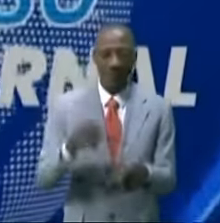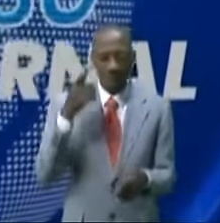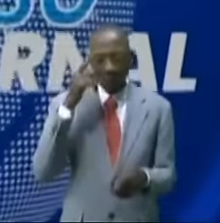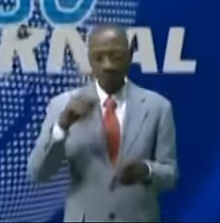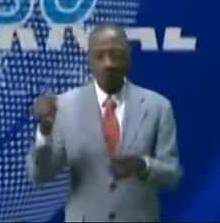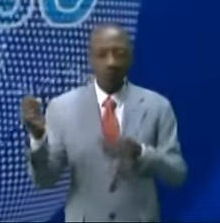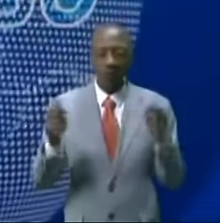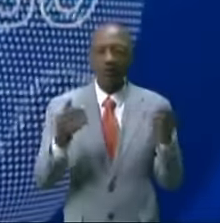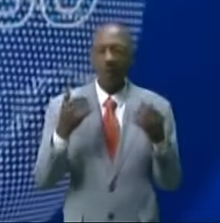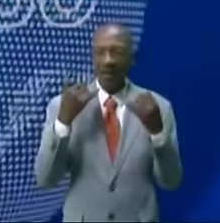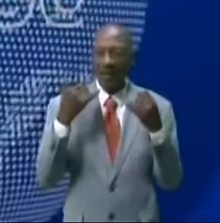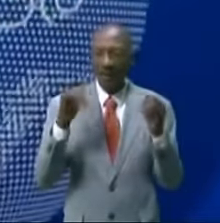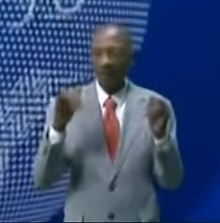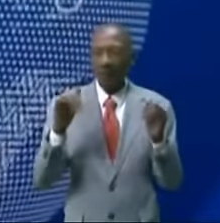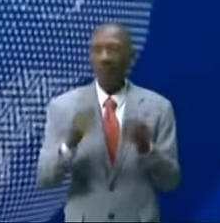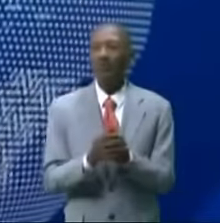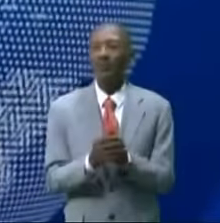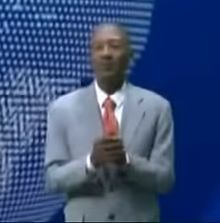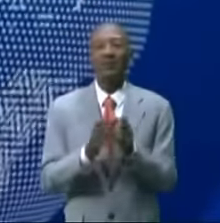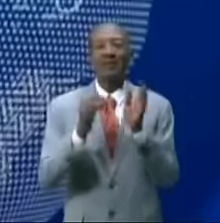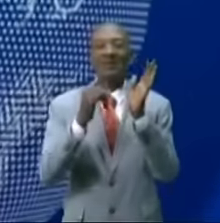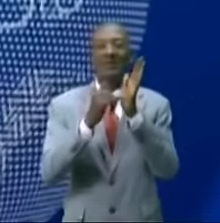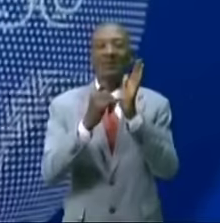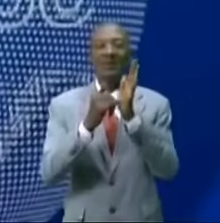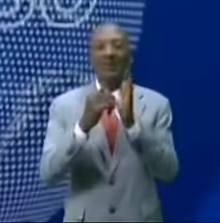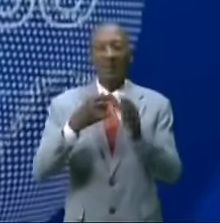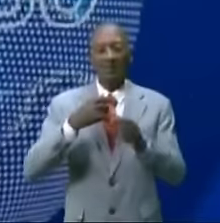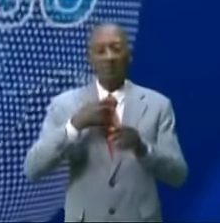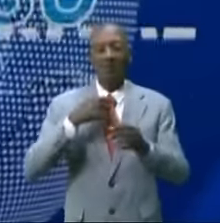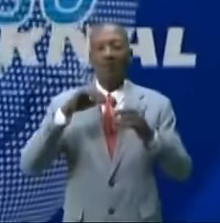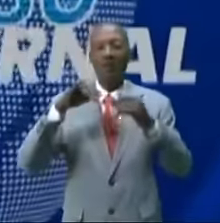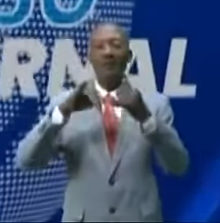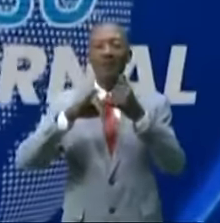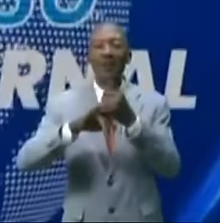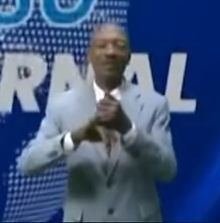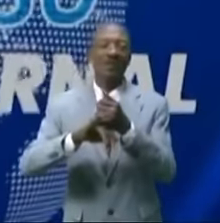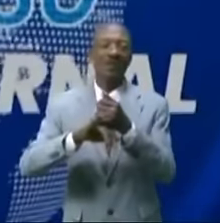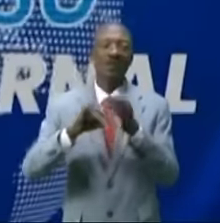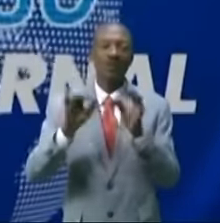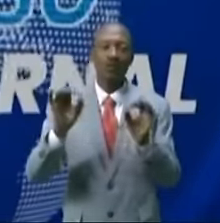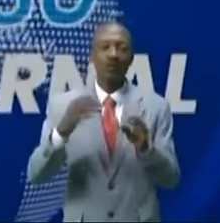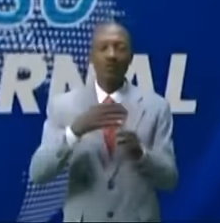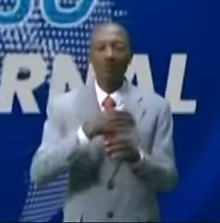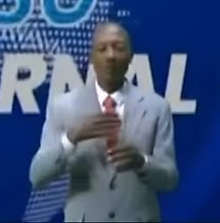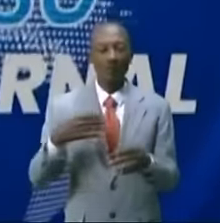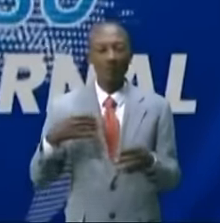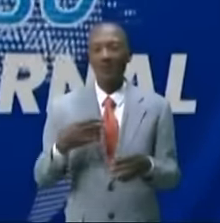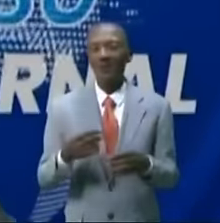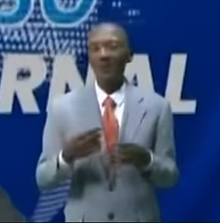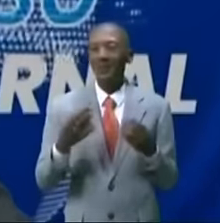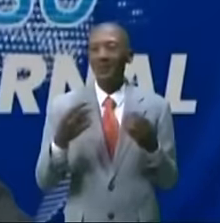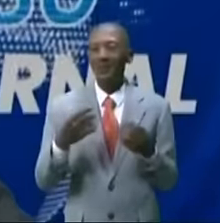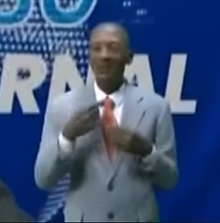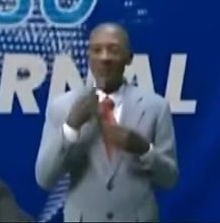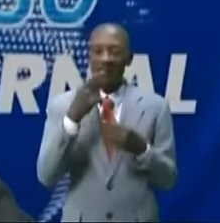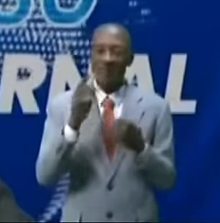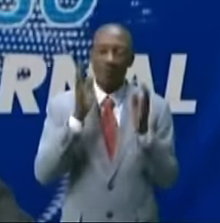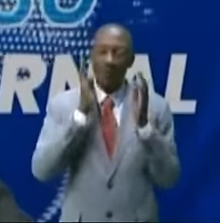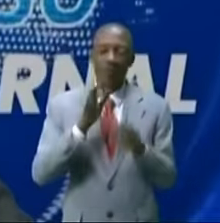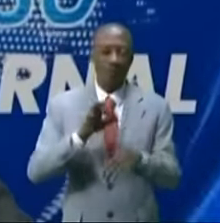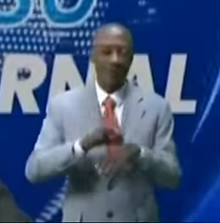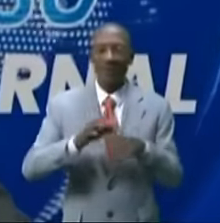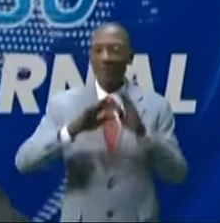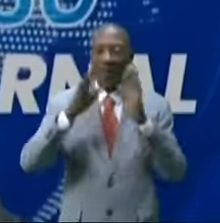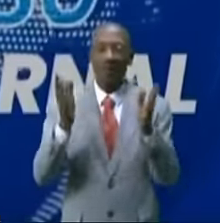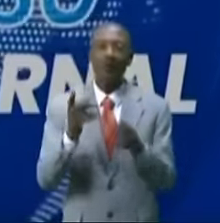par J.R. Diakiadi Pascal Chisso. La partie technique a été assurée par Rebecca Kikuma Lenzengele Bassosa. Merci de nous